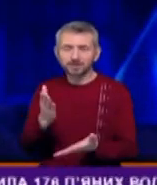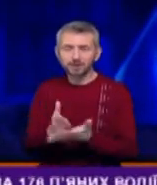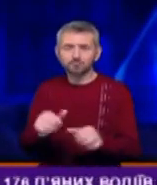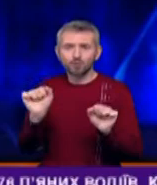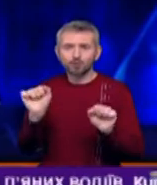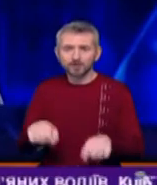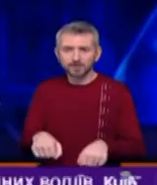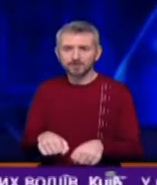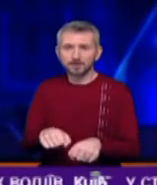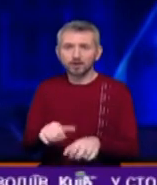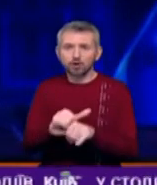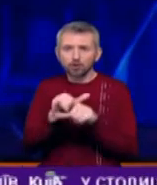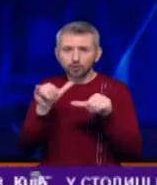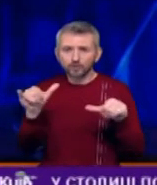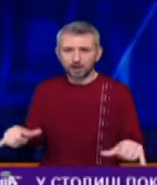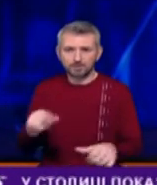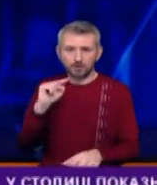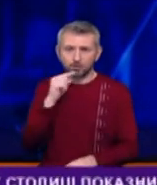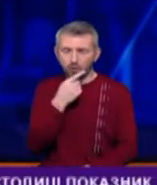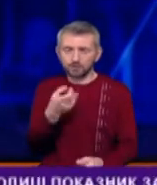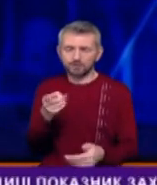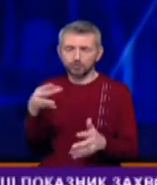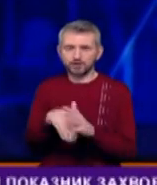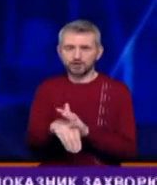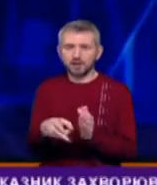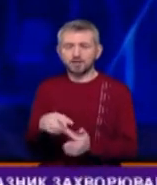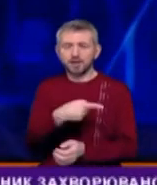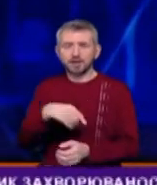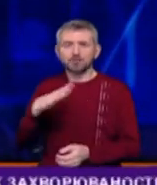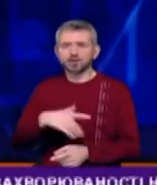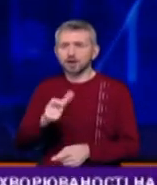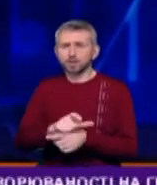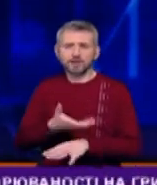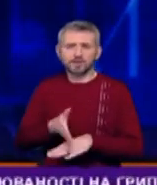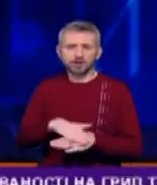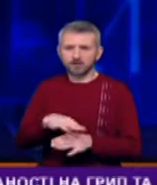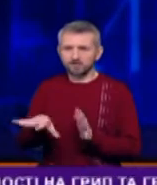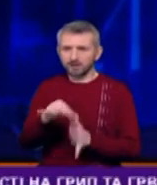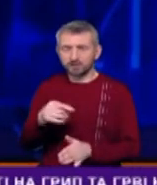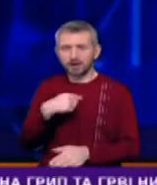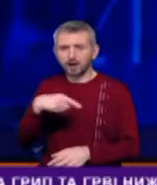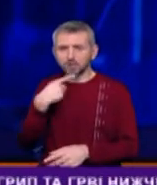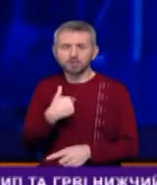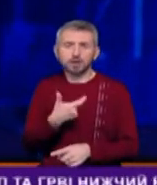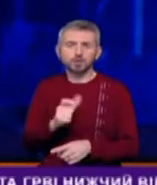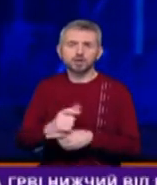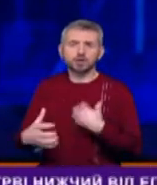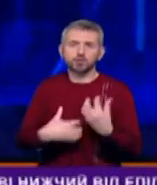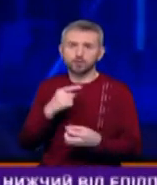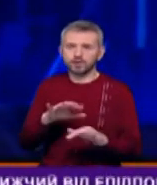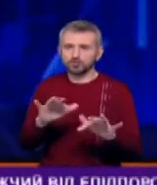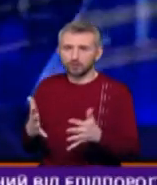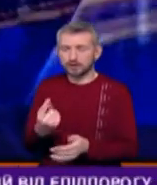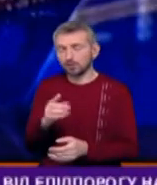можливість зростання, в тому числі, економіки. Тому для нас чекає дуже важкий вибір. І я ж кажу, мене дуже турбує ця ситуація. З одного боку,